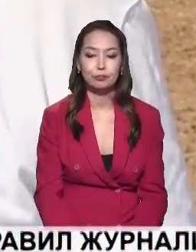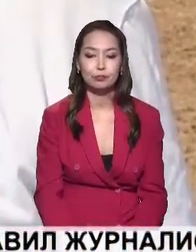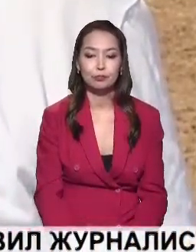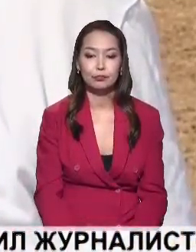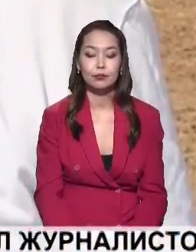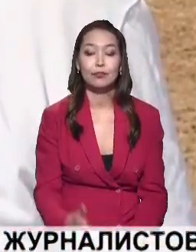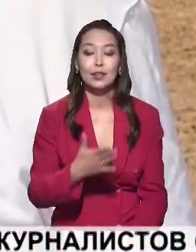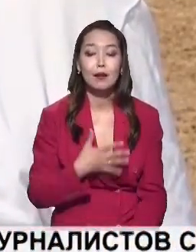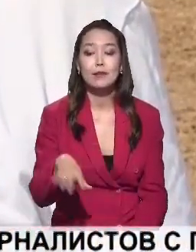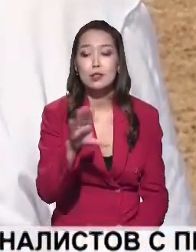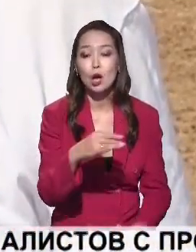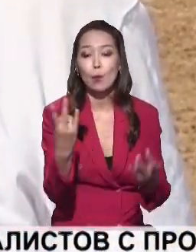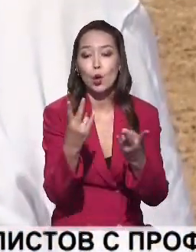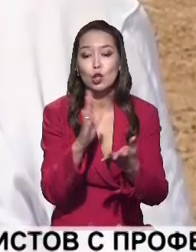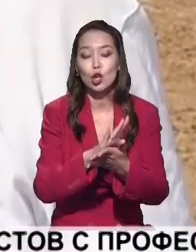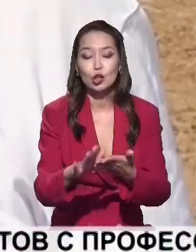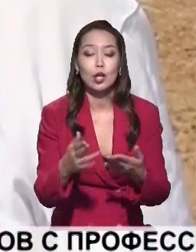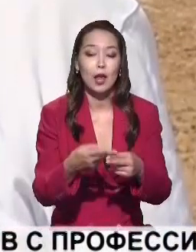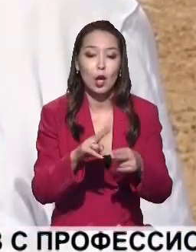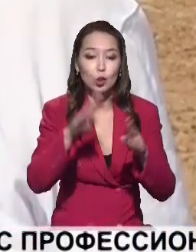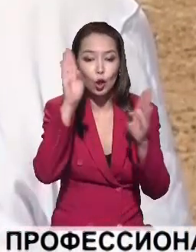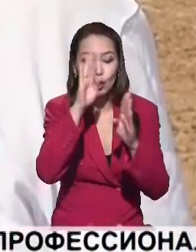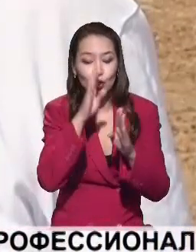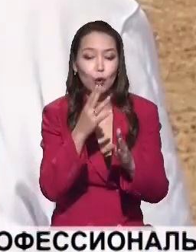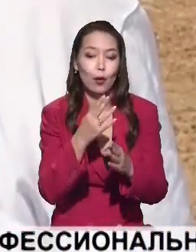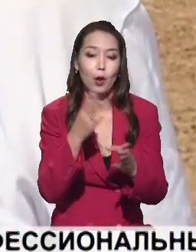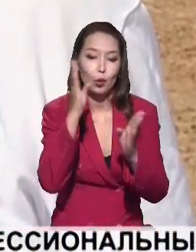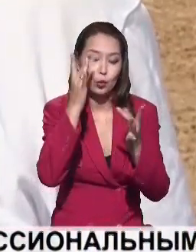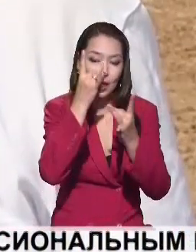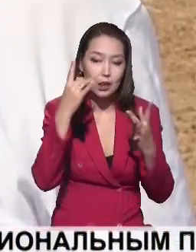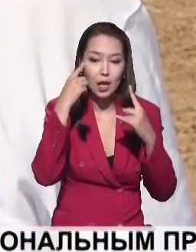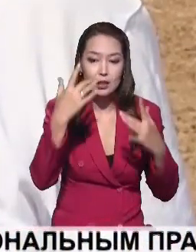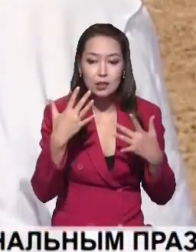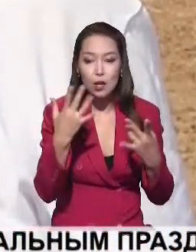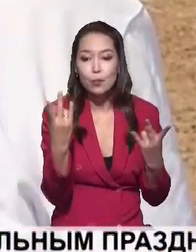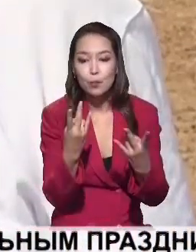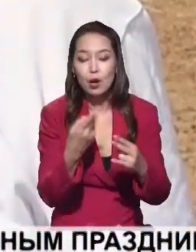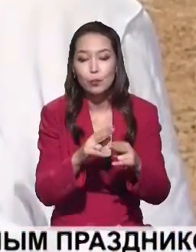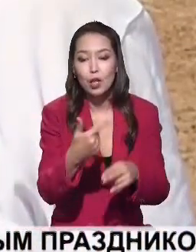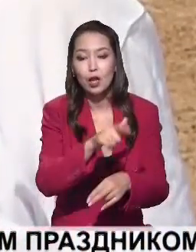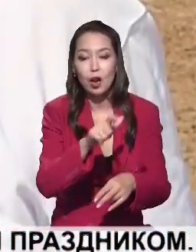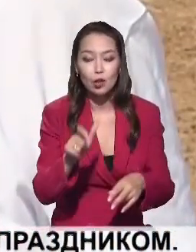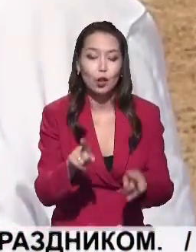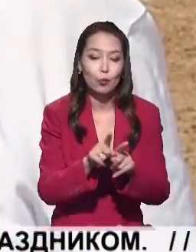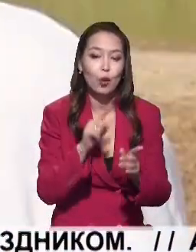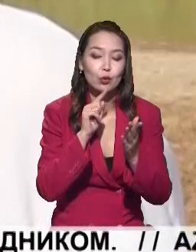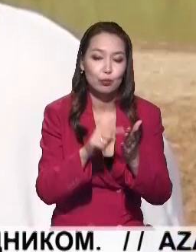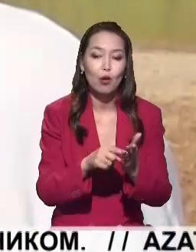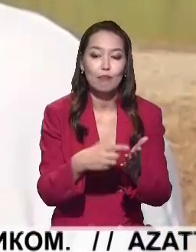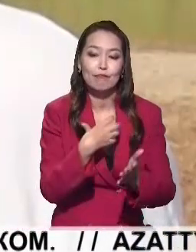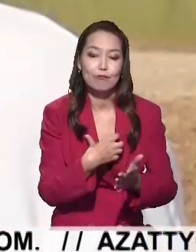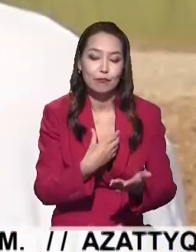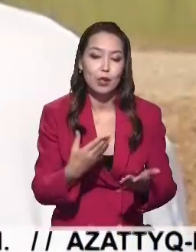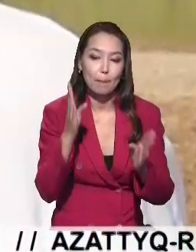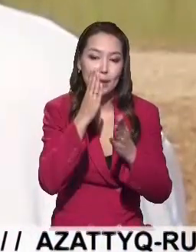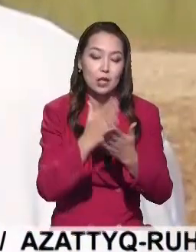Нам всем нужна чистота. Это повышает экологическую культуру, экологическое сознание, ответственность граждан, которые выходят на природу. Мы, партия